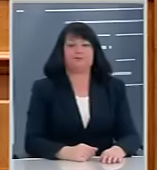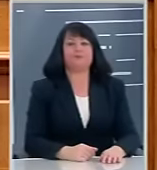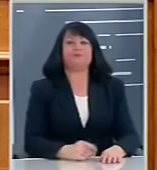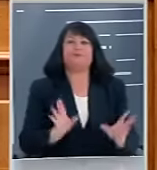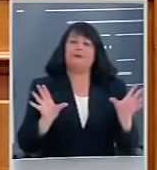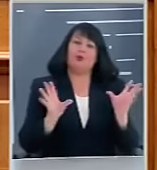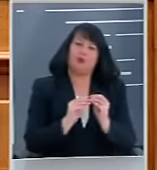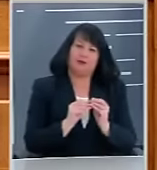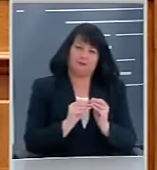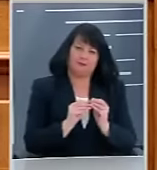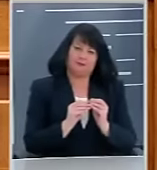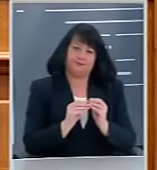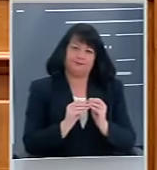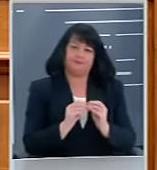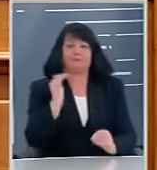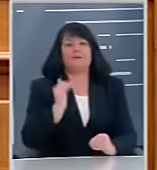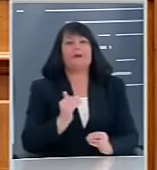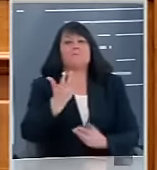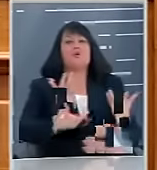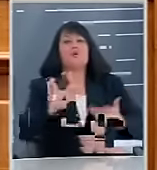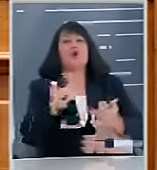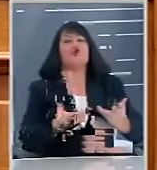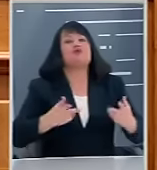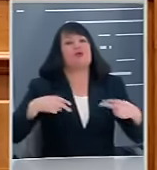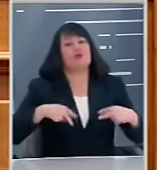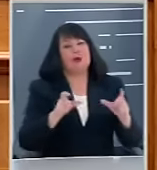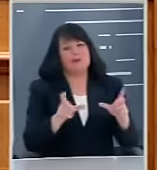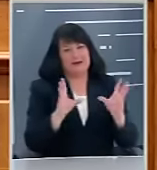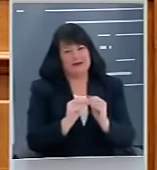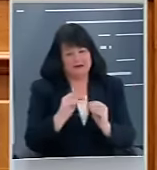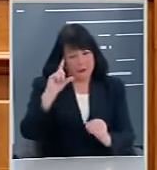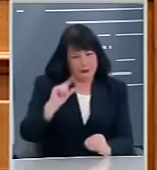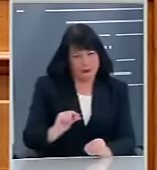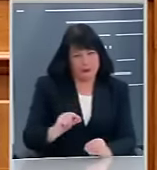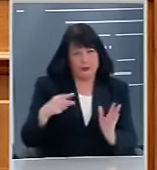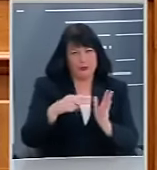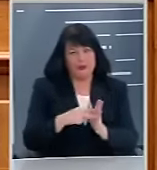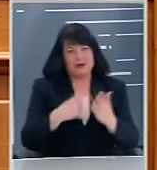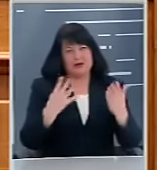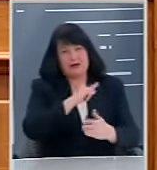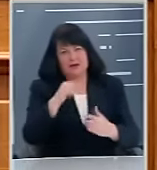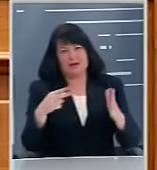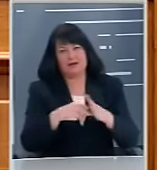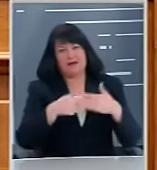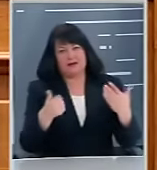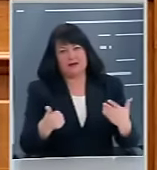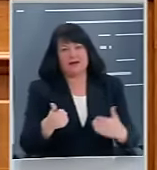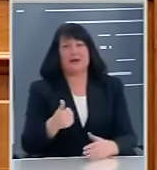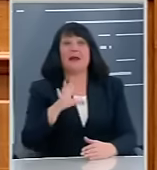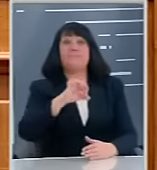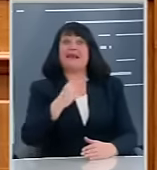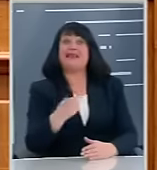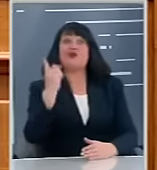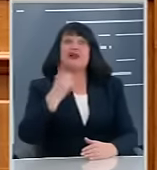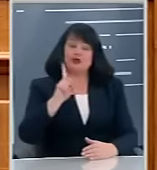συνοπτικά, η μείωση του προϋπολογισμού του Υπουργείου Εθνικής Άμυνας για την περίοδο 2009-2016 υπερβαίνει το